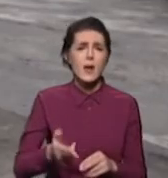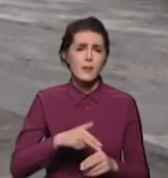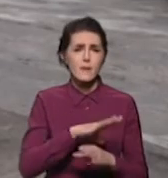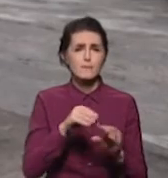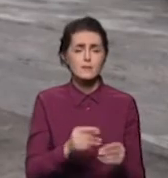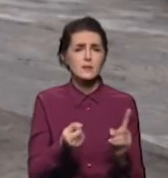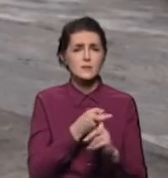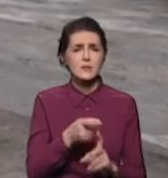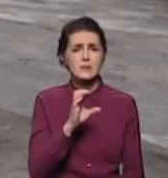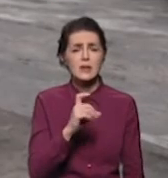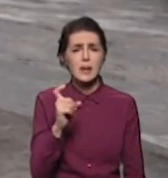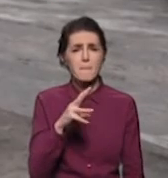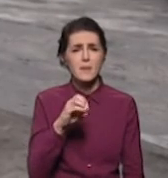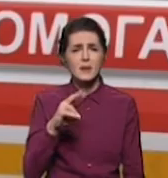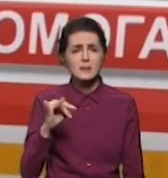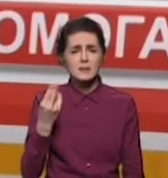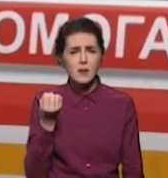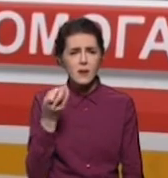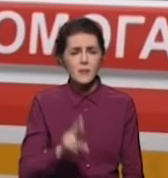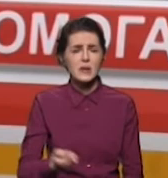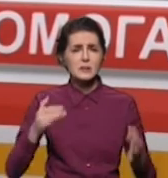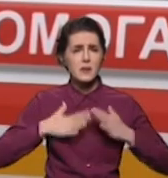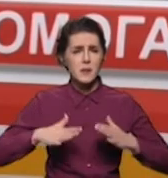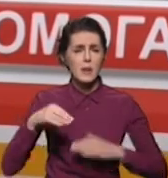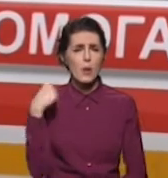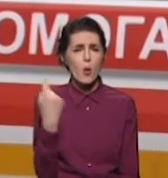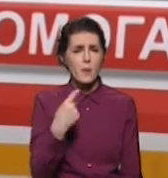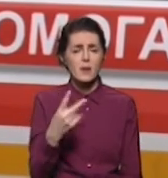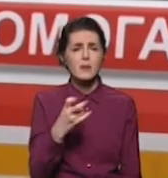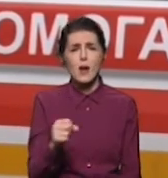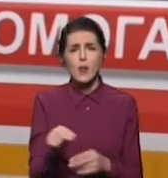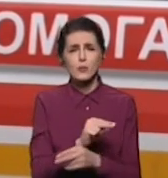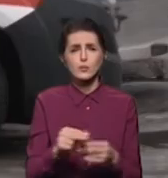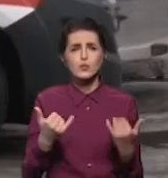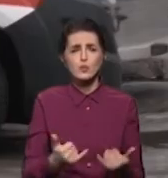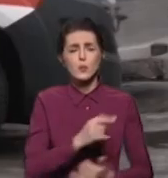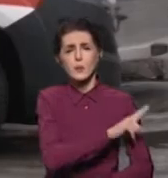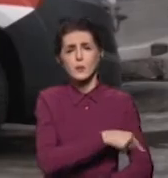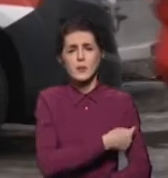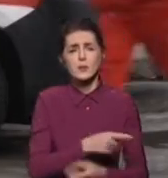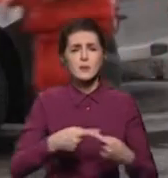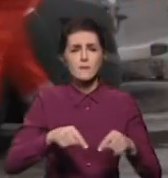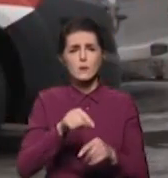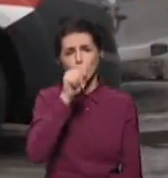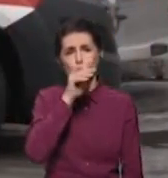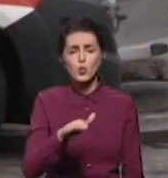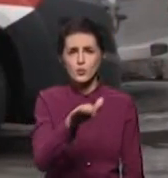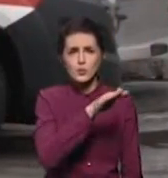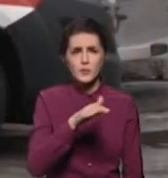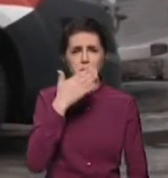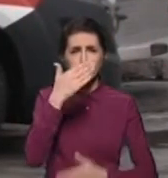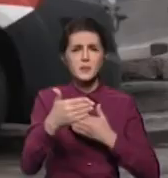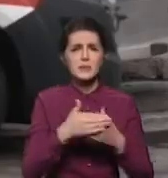стосується також Хмельницької та Закарпатської областей. Нині на лікуванні у медзакладах Луганщини перебувають